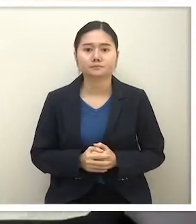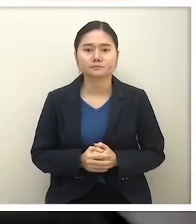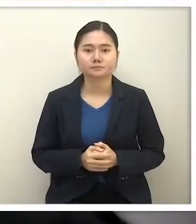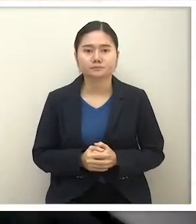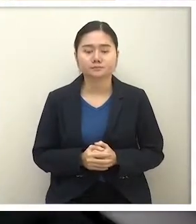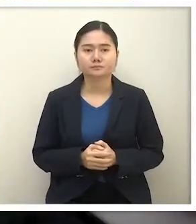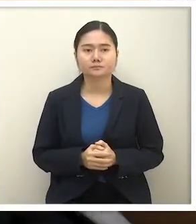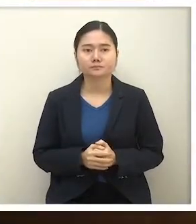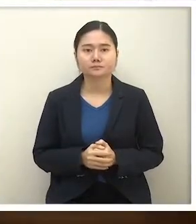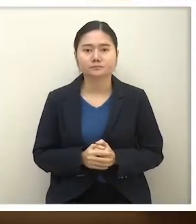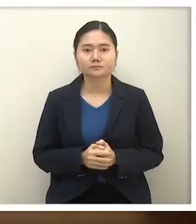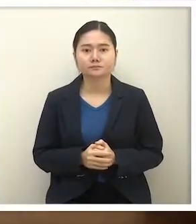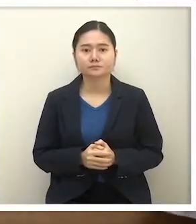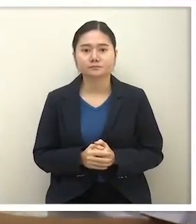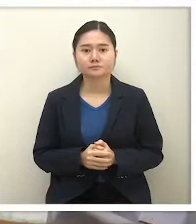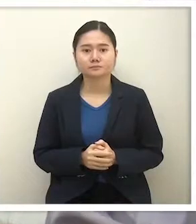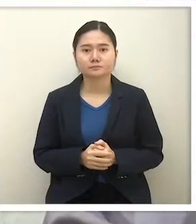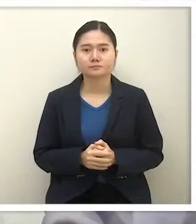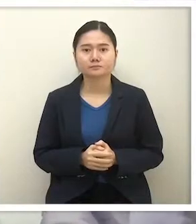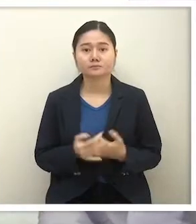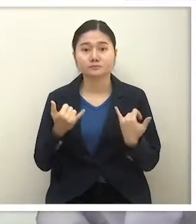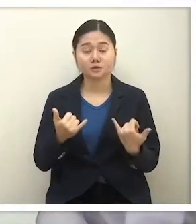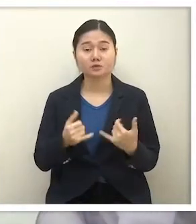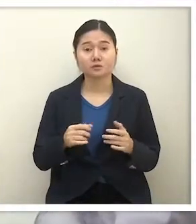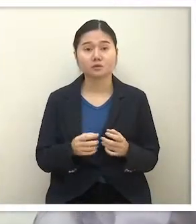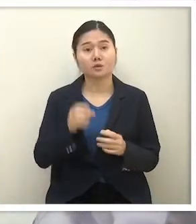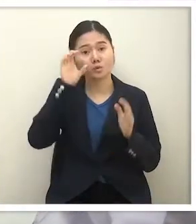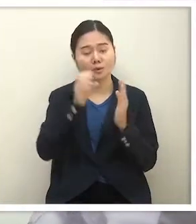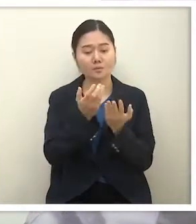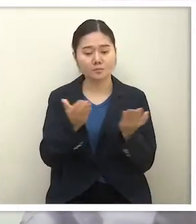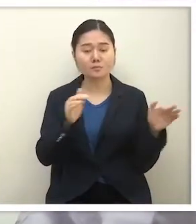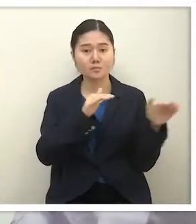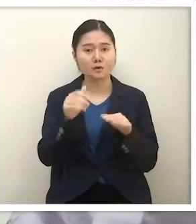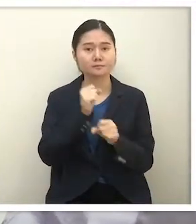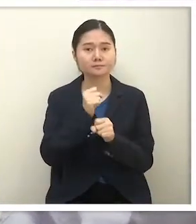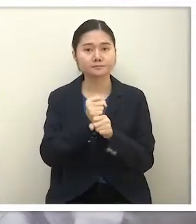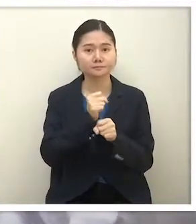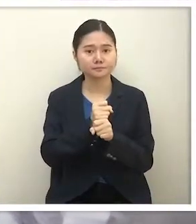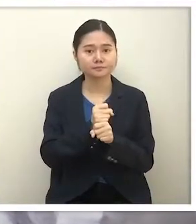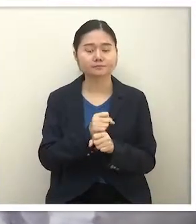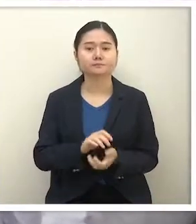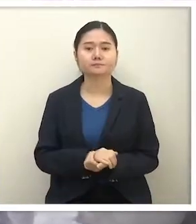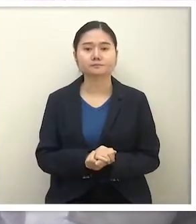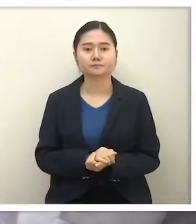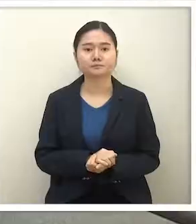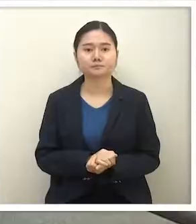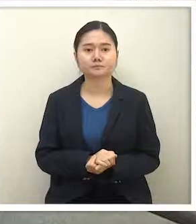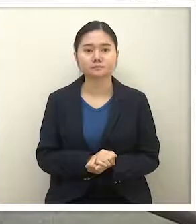อเคเรามีเฟรมพร้อมที่จะทำแอนิเมชัน50เฟรมแล้วค